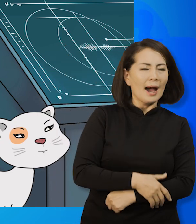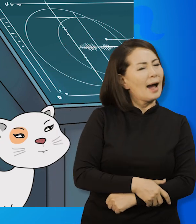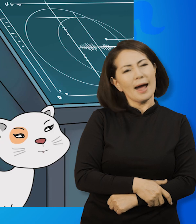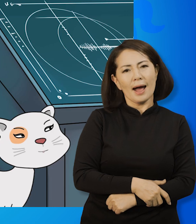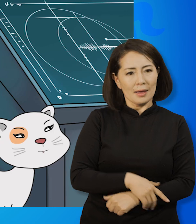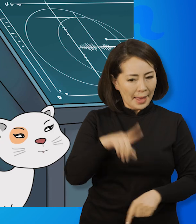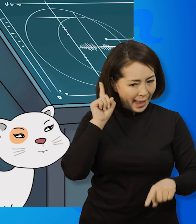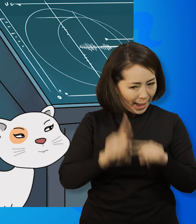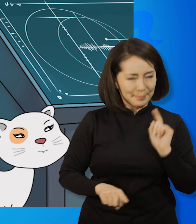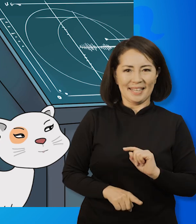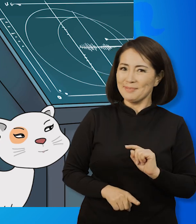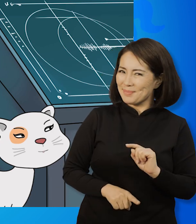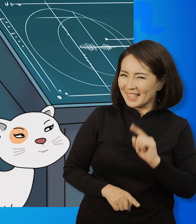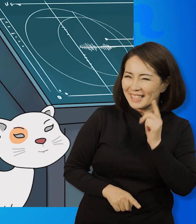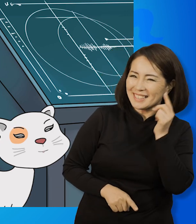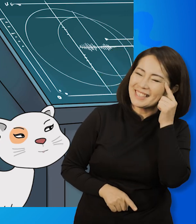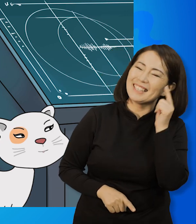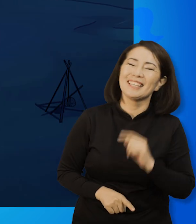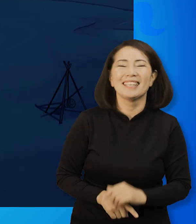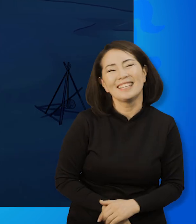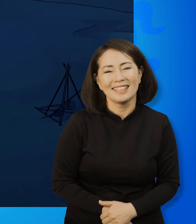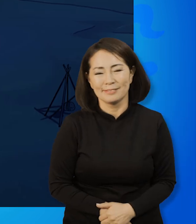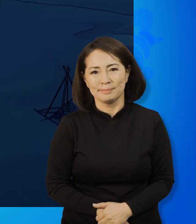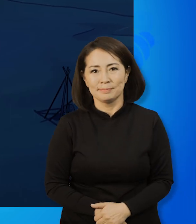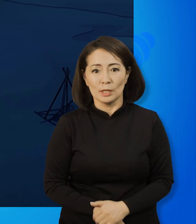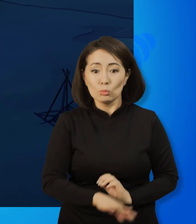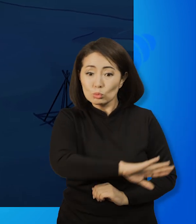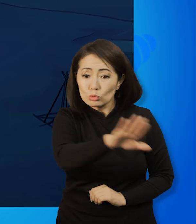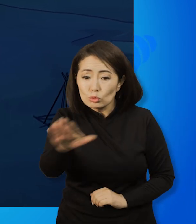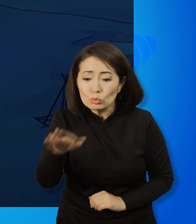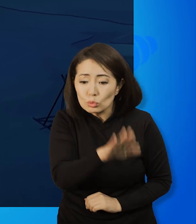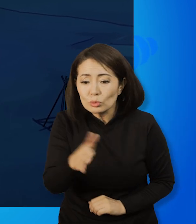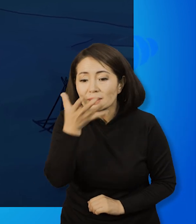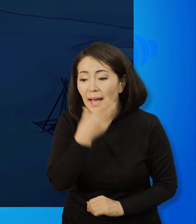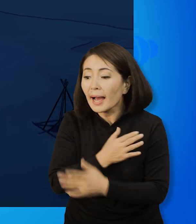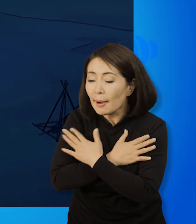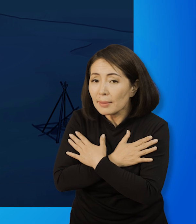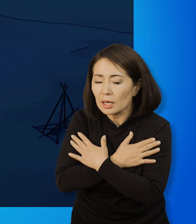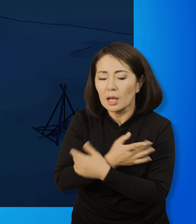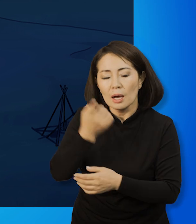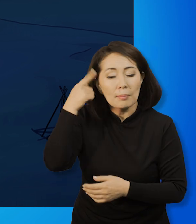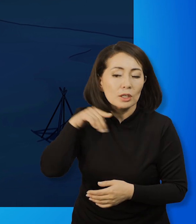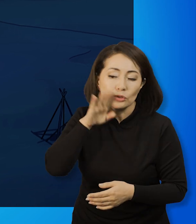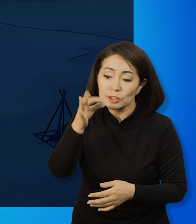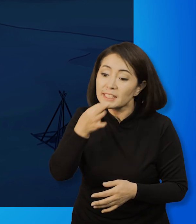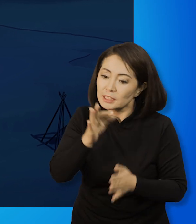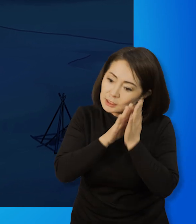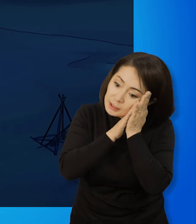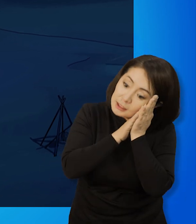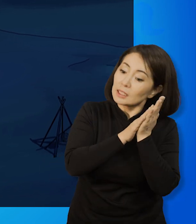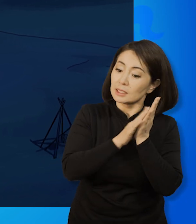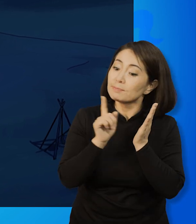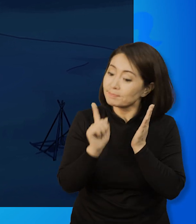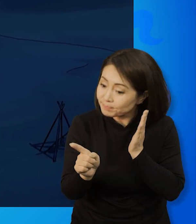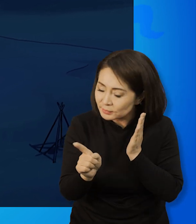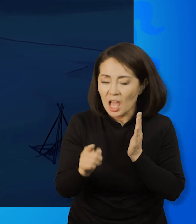Ахаха. Амархан юм байна шүү дээ. За миний дүүнэр сайхан амарцгаа да. Өглөө эрт сэрцгэн шүү. Маргааш аав ээж